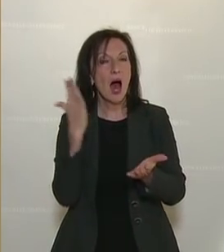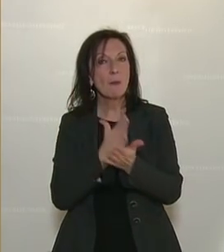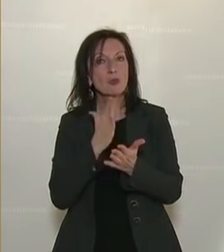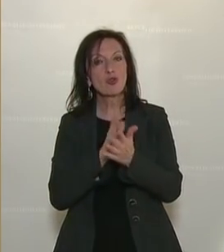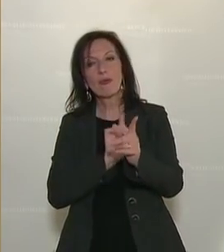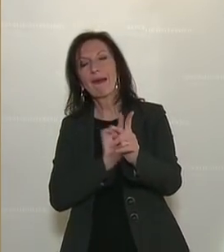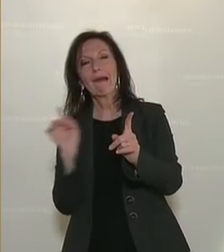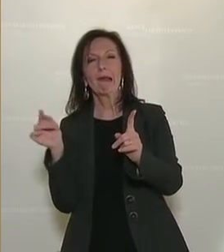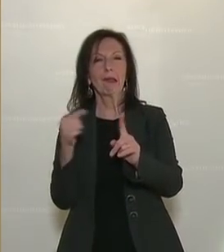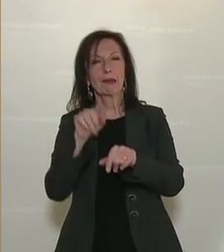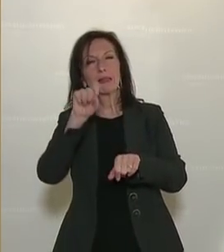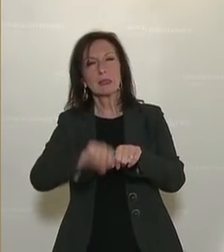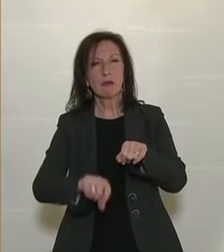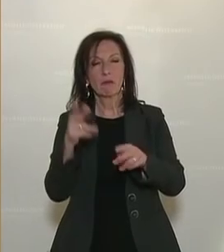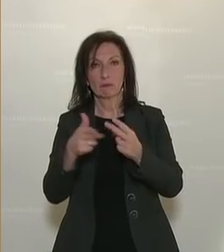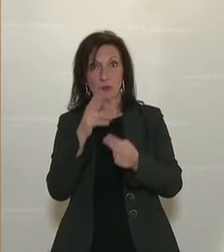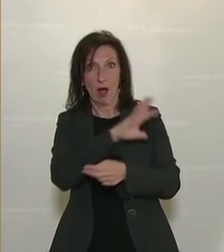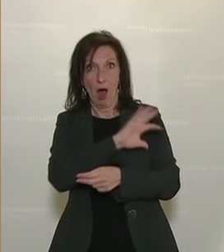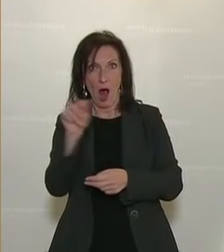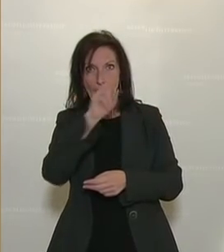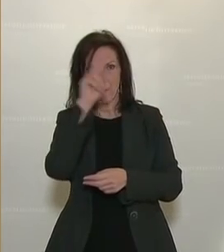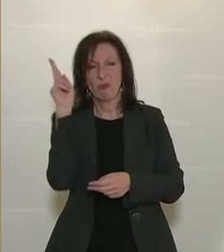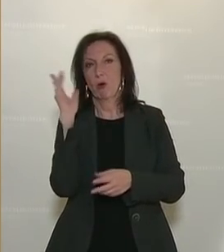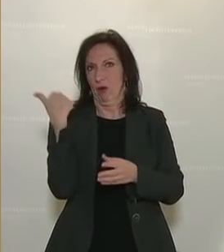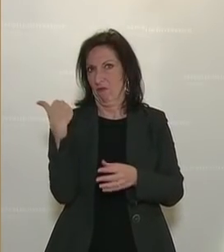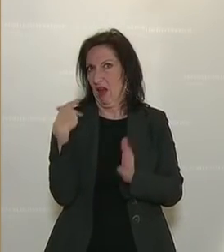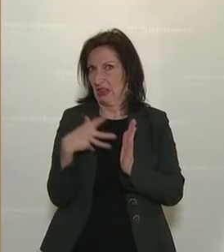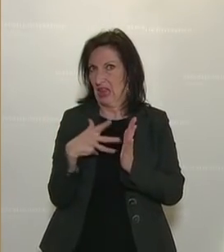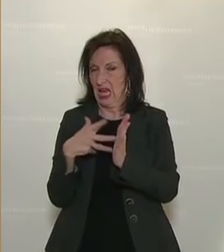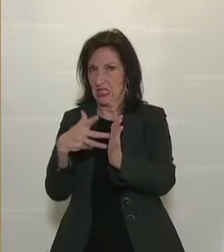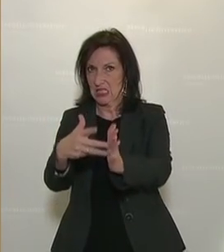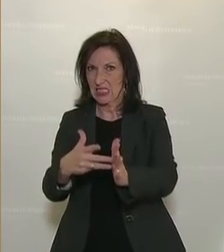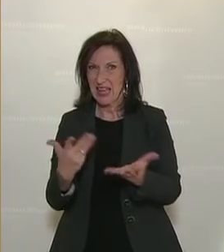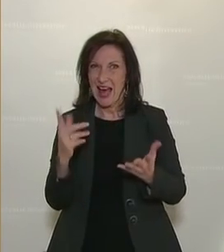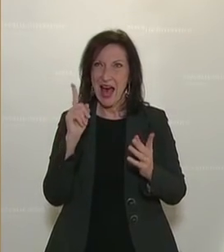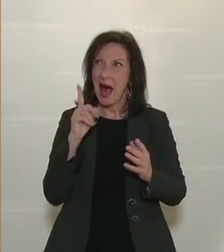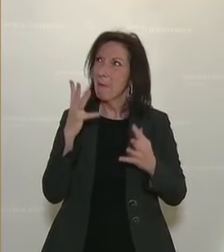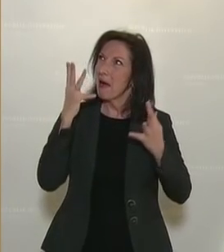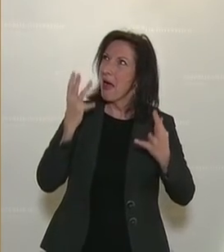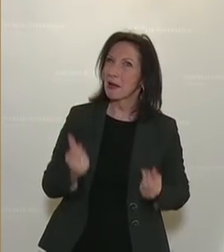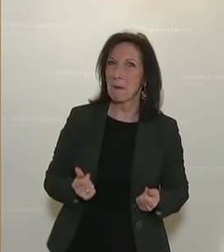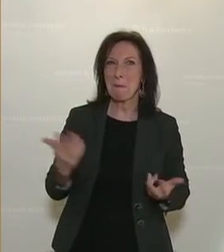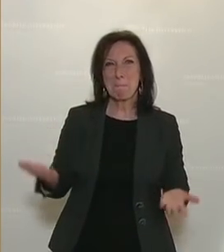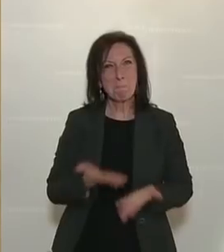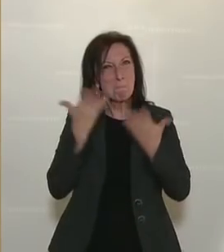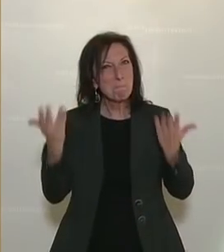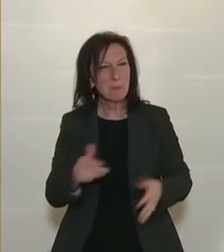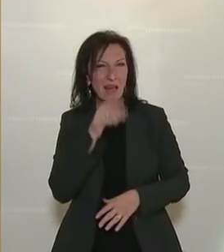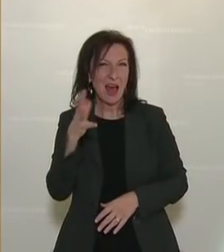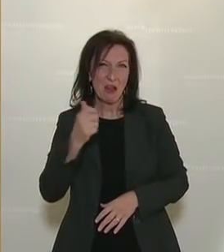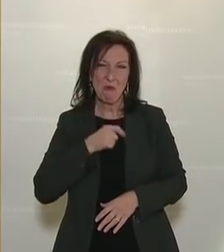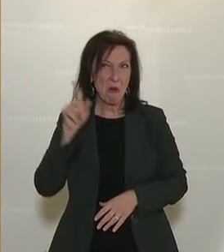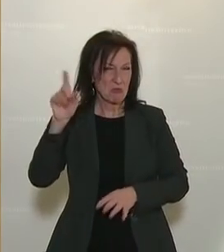indirektem Zwang, wo fast die gesamte Bevölkerung irgendwie teilgenommen hat. Und es war kein nachhaltiger Erfolg. Und sie sind auch davon